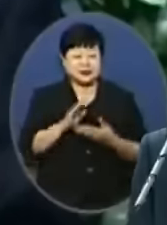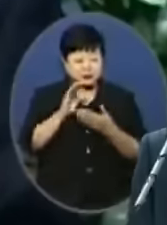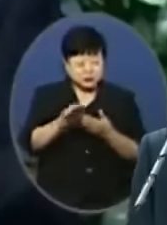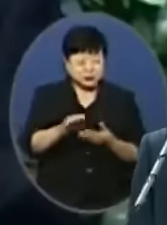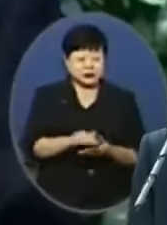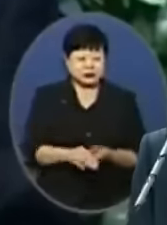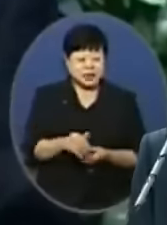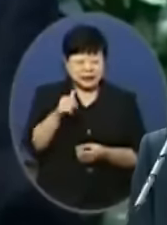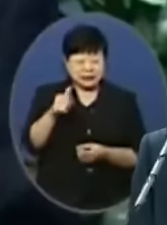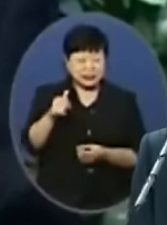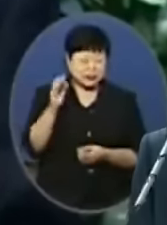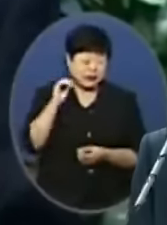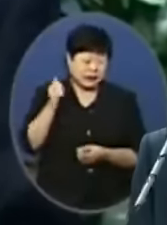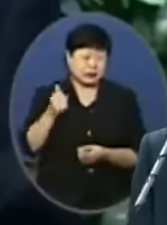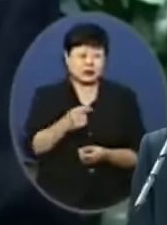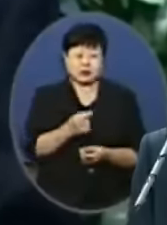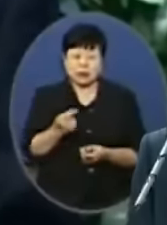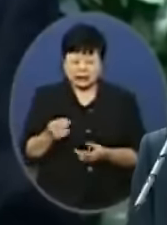전부 우리 남편이 대통령 같고